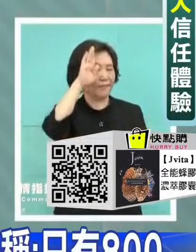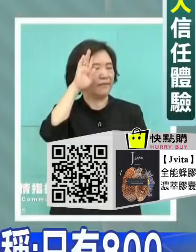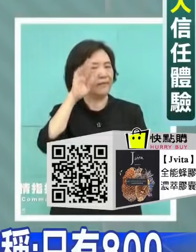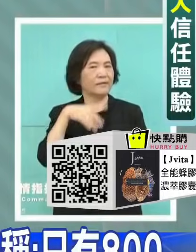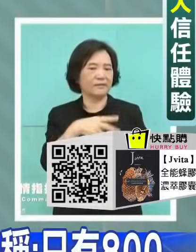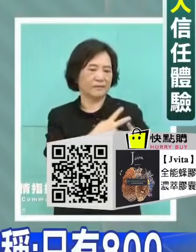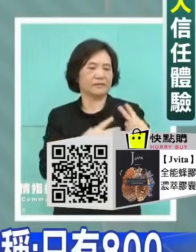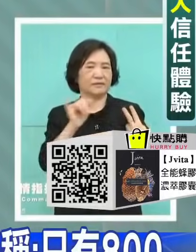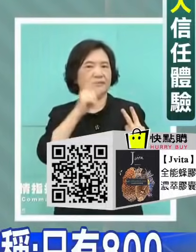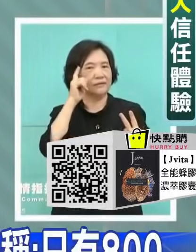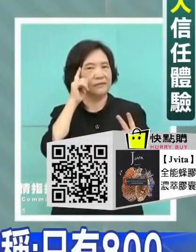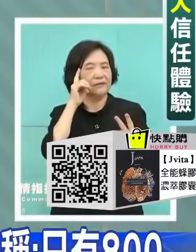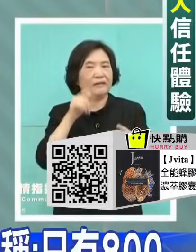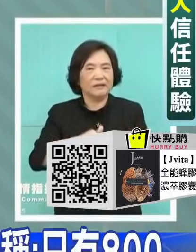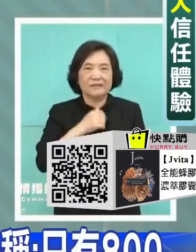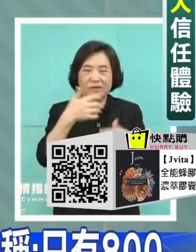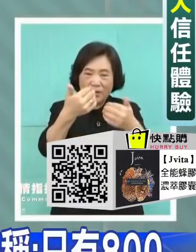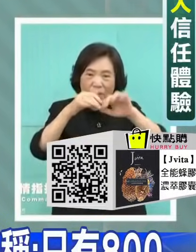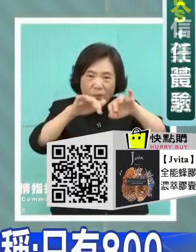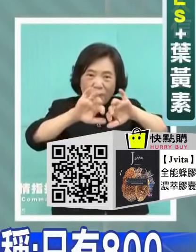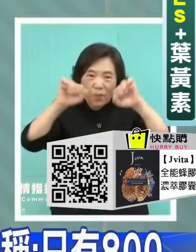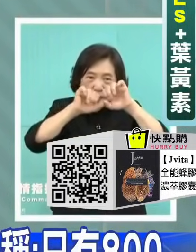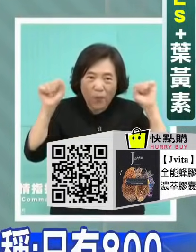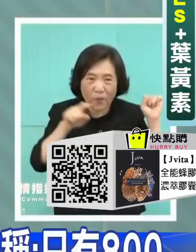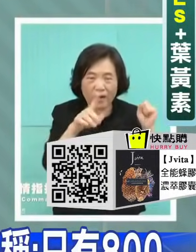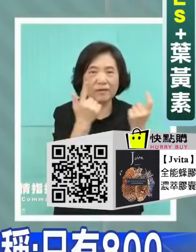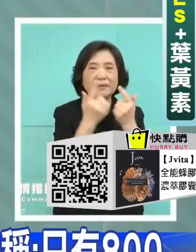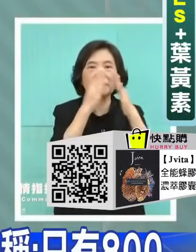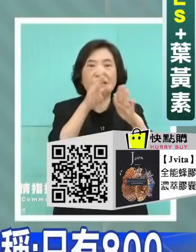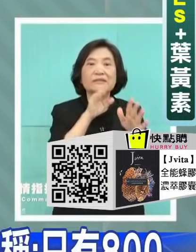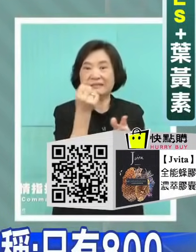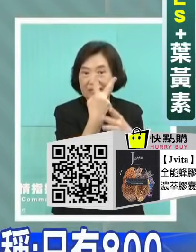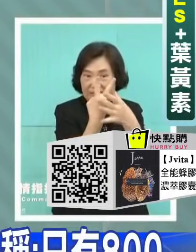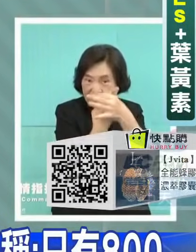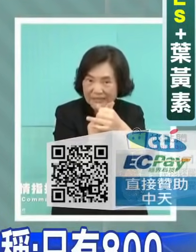蔡慧珍姐姐实在是没有了解到台北市在做快筛加做